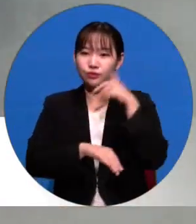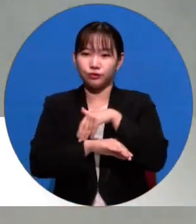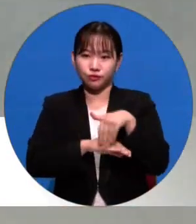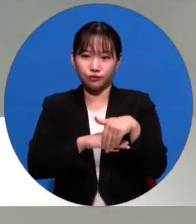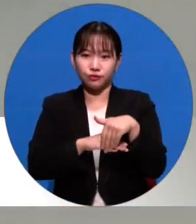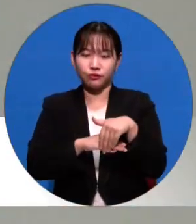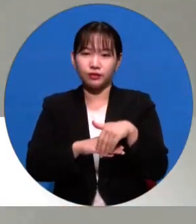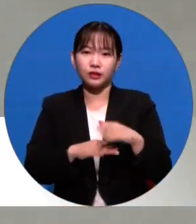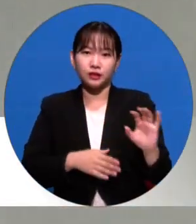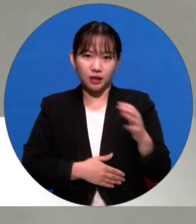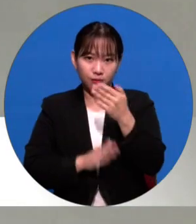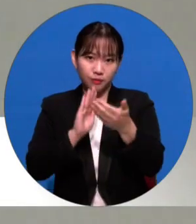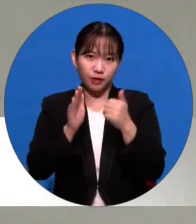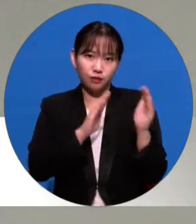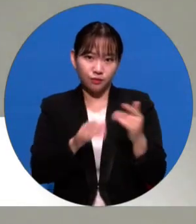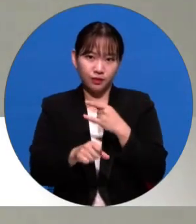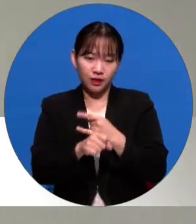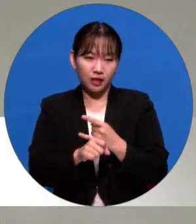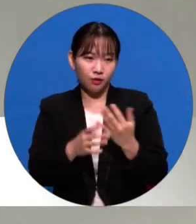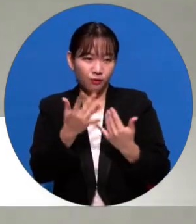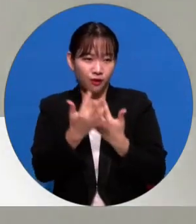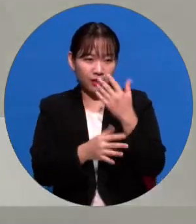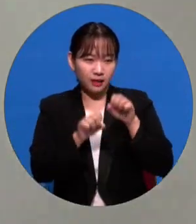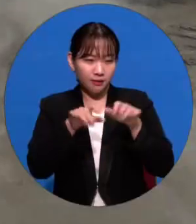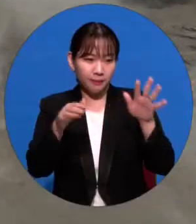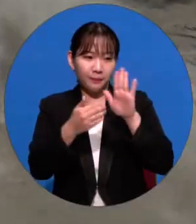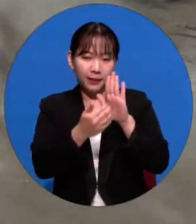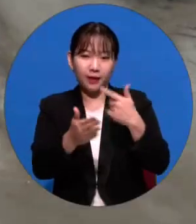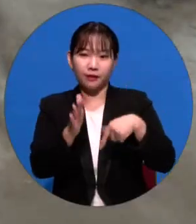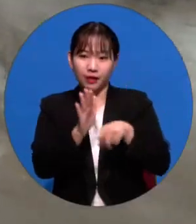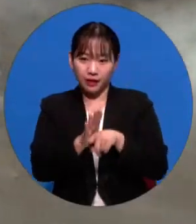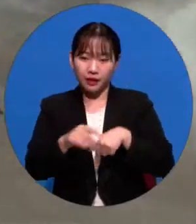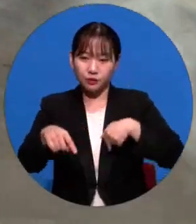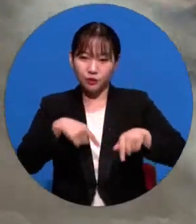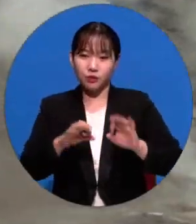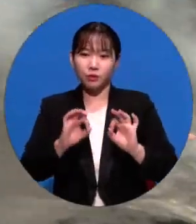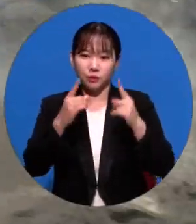가운데 태풍에 대비해 화재 확산을 막기 위한 조치도 병행하고 있습니다.